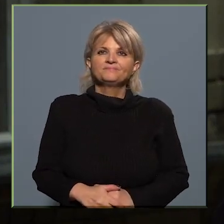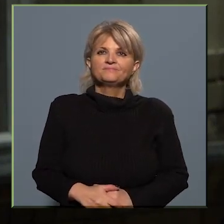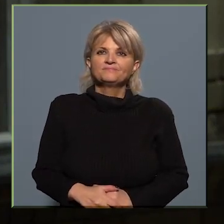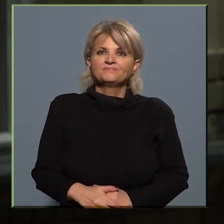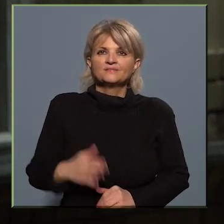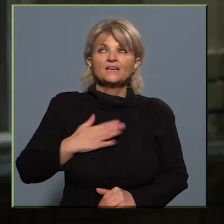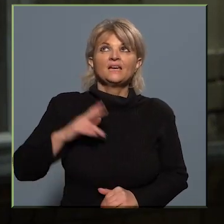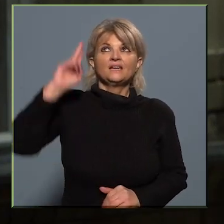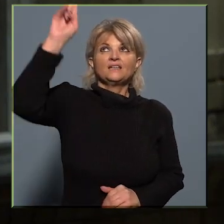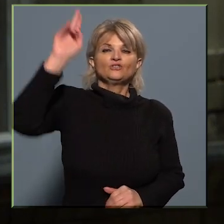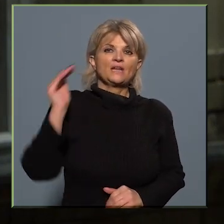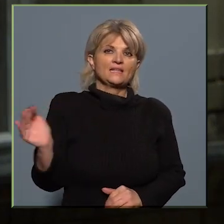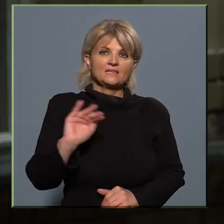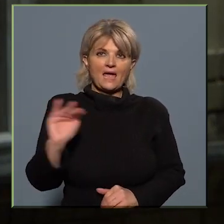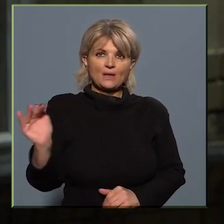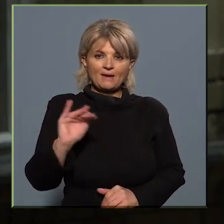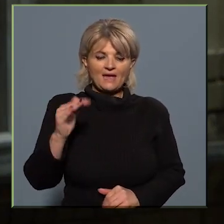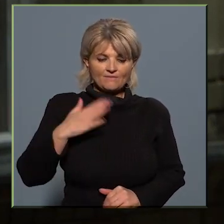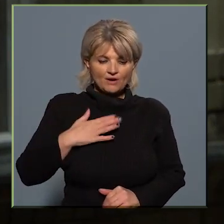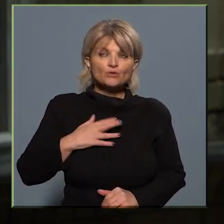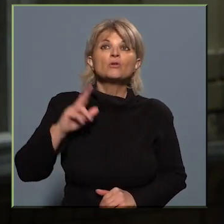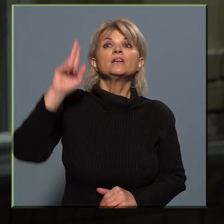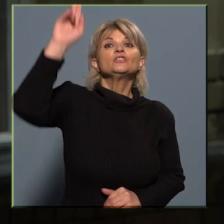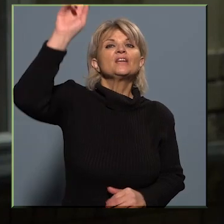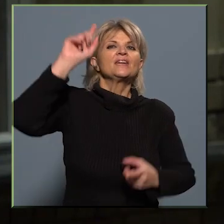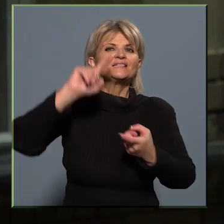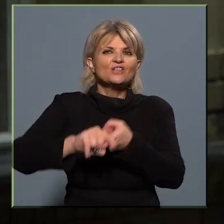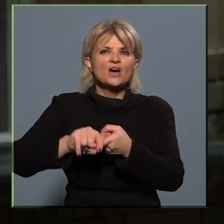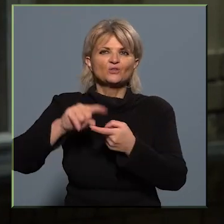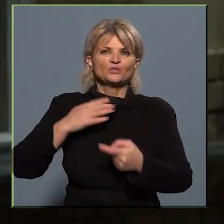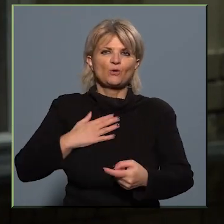Én Isten gyermeke vagyok. Istenhez tartozom.